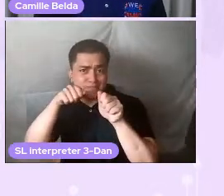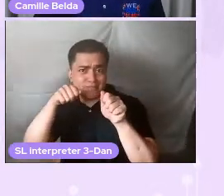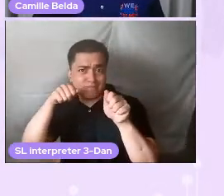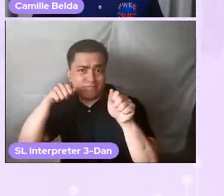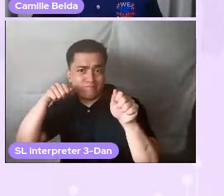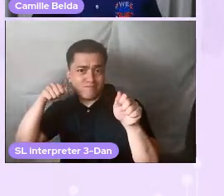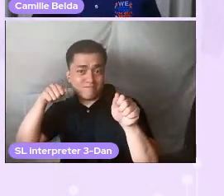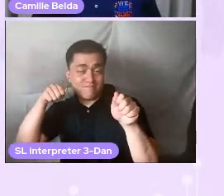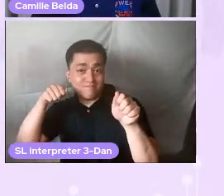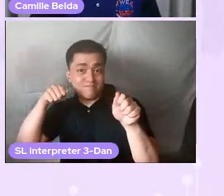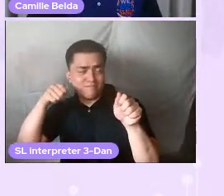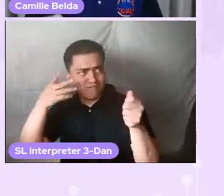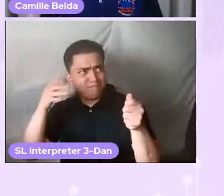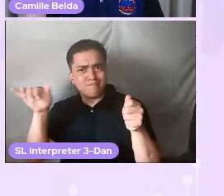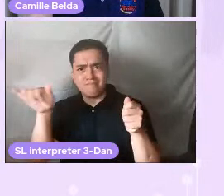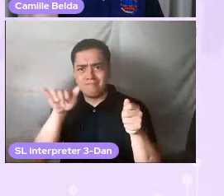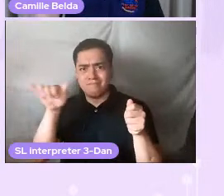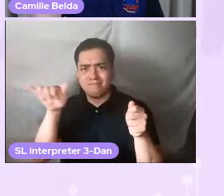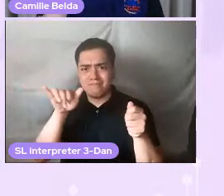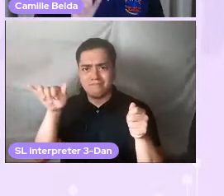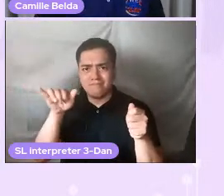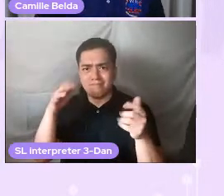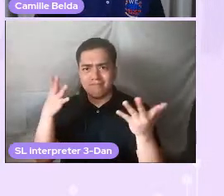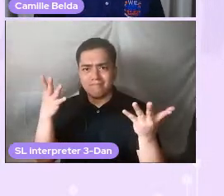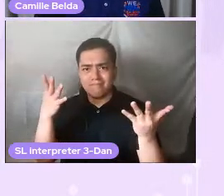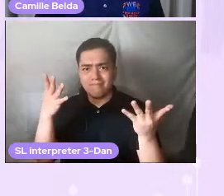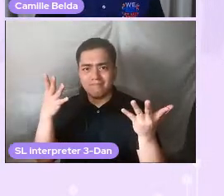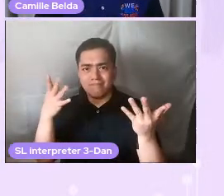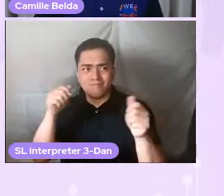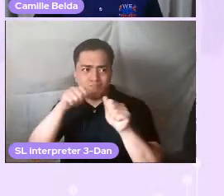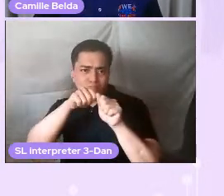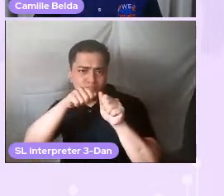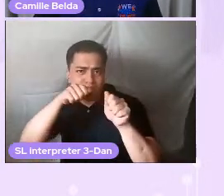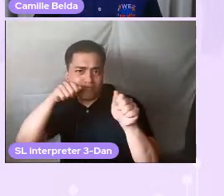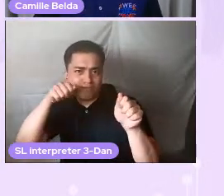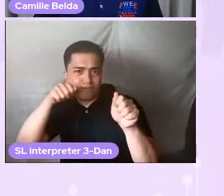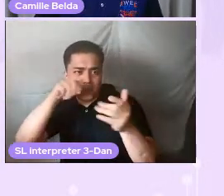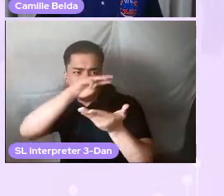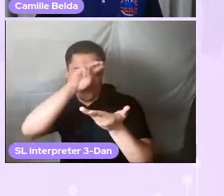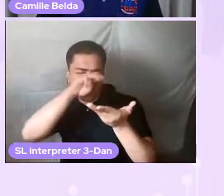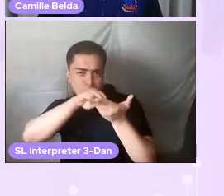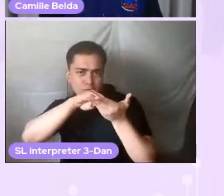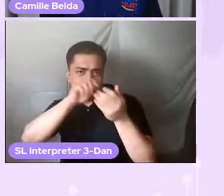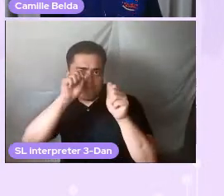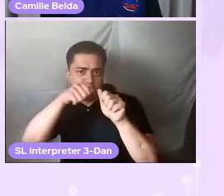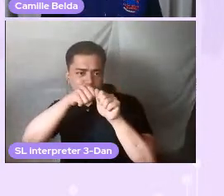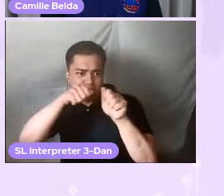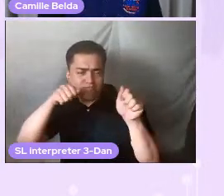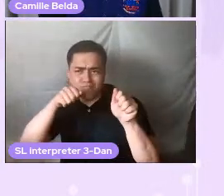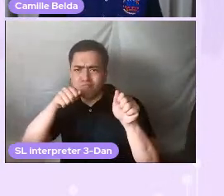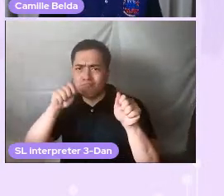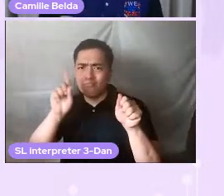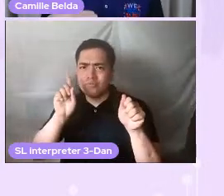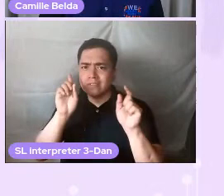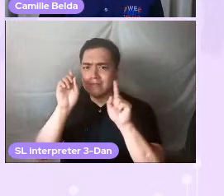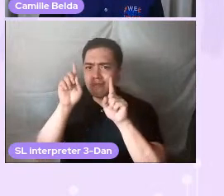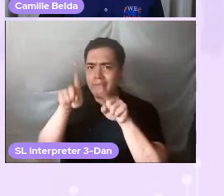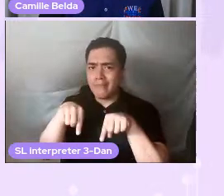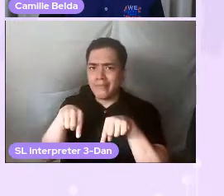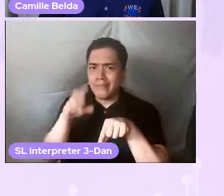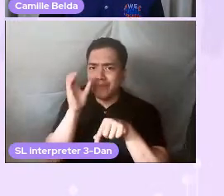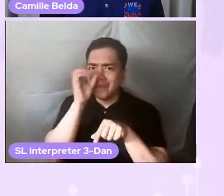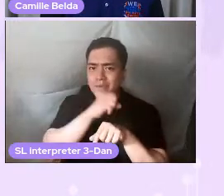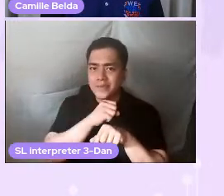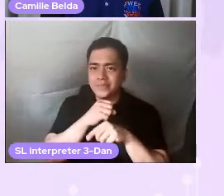nag-shoot ka ng arrow, nagda-dart ka. Ini-aim mo yung gitna para bullseye. Ano kaya yun? Itong pangalawa